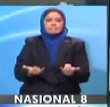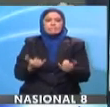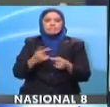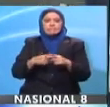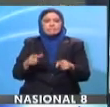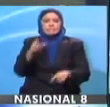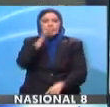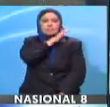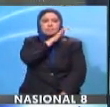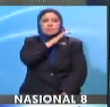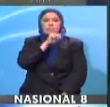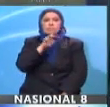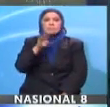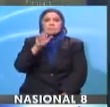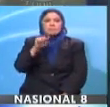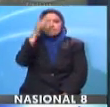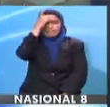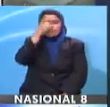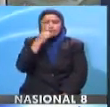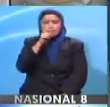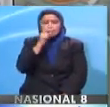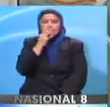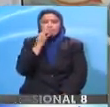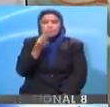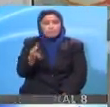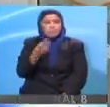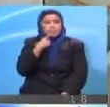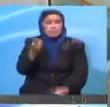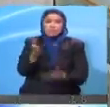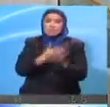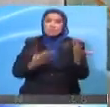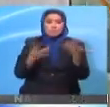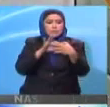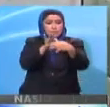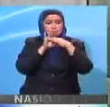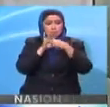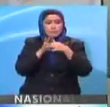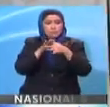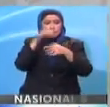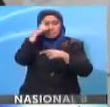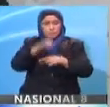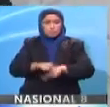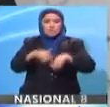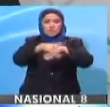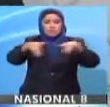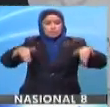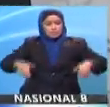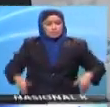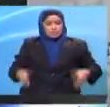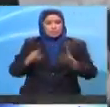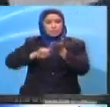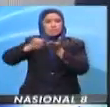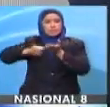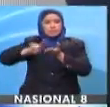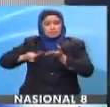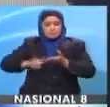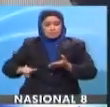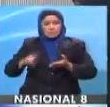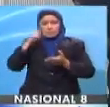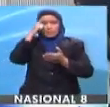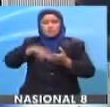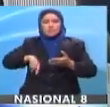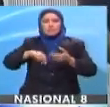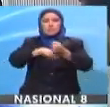Sri Anwar Musa menegaskan pihaknya akan memberi kerjasama sepenuhnya kepada badan penyiasatan bebas untuk melakukan siasatan ke atas